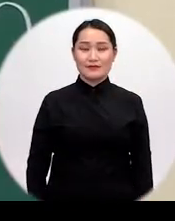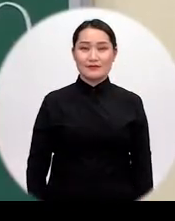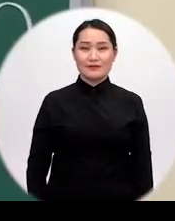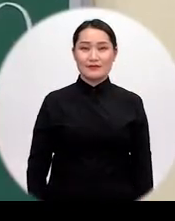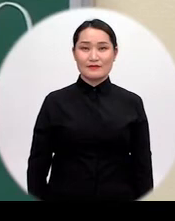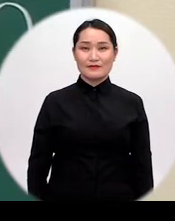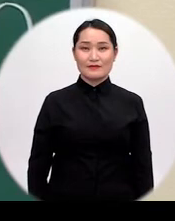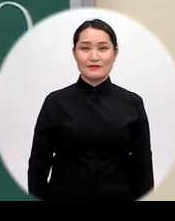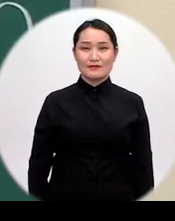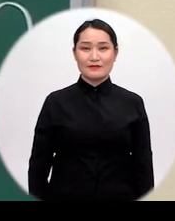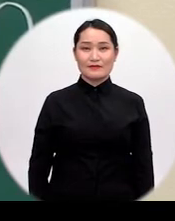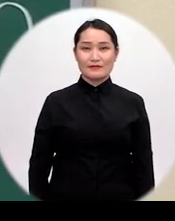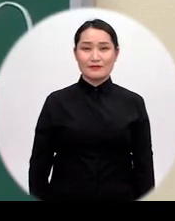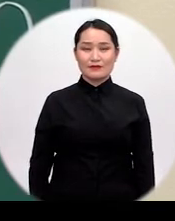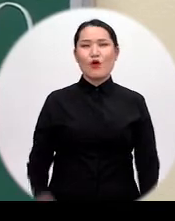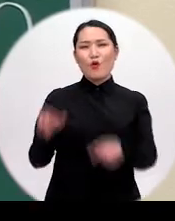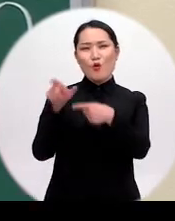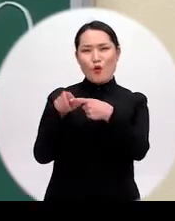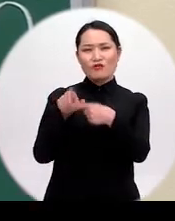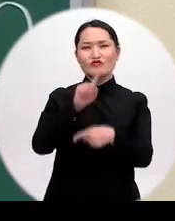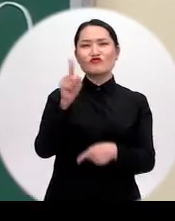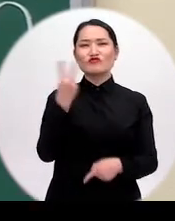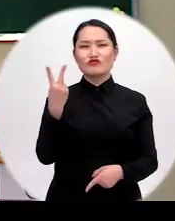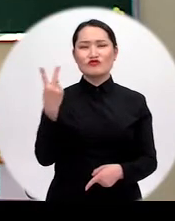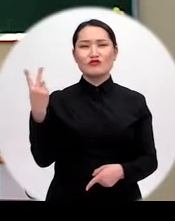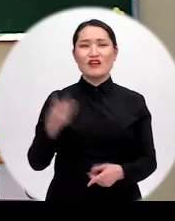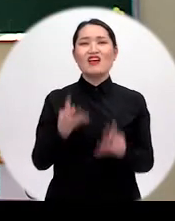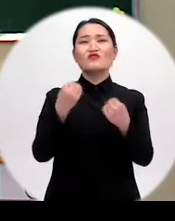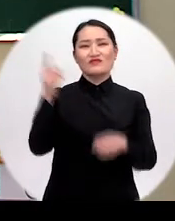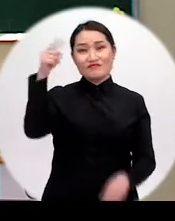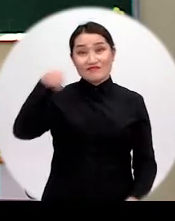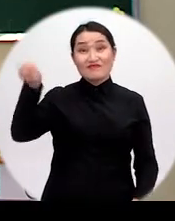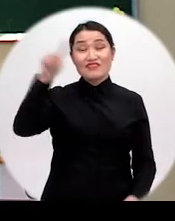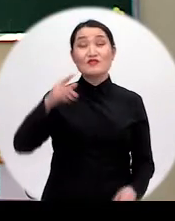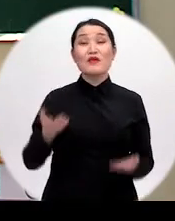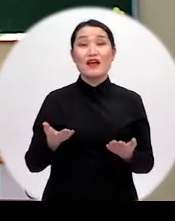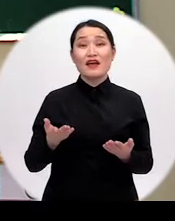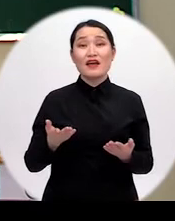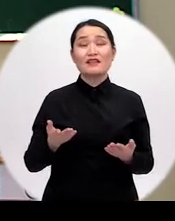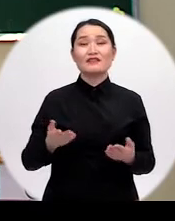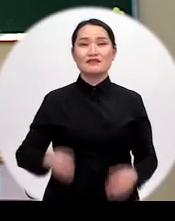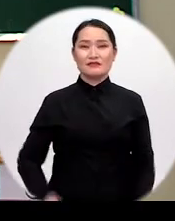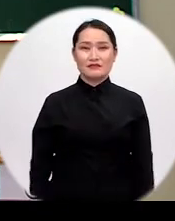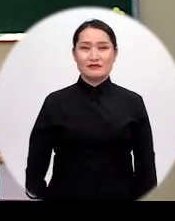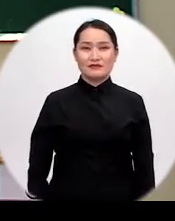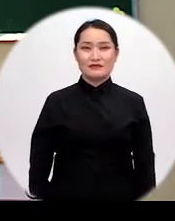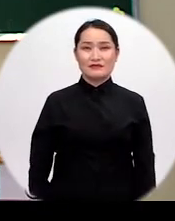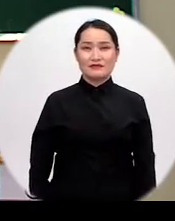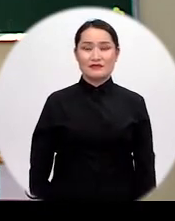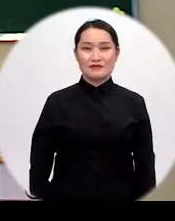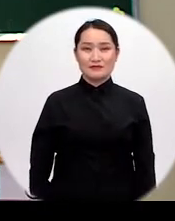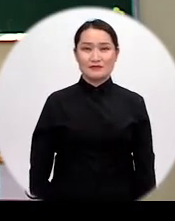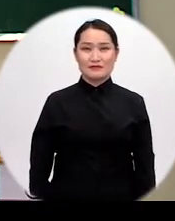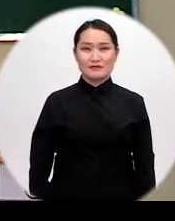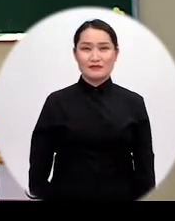урт зүү хэдэн удаа эргэсэн гэж бодож байна хүүхдүүд ээ? 5-аас 1 бүтэн эргээд 1